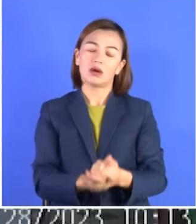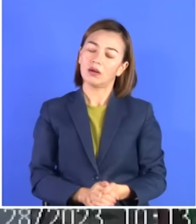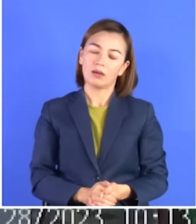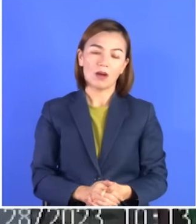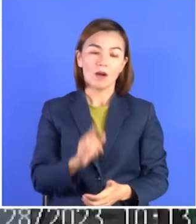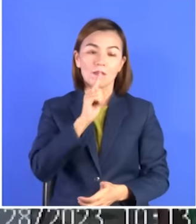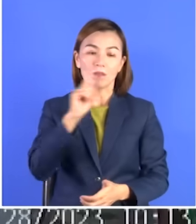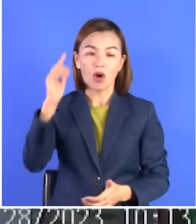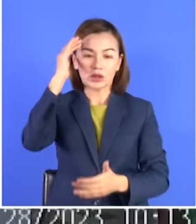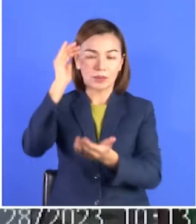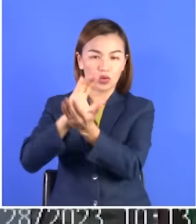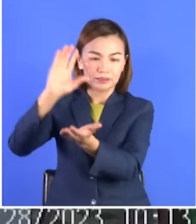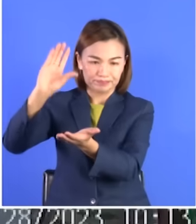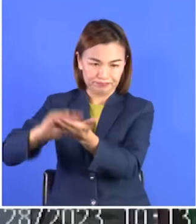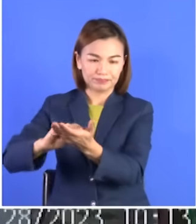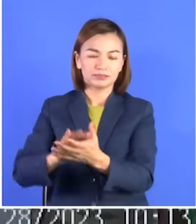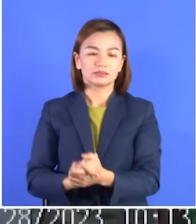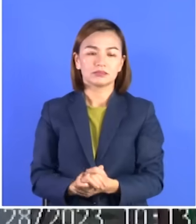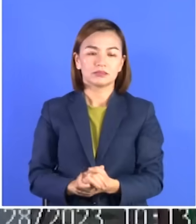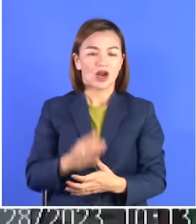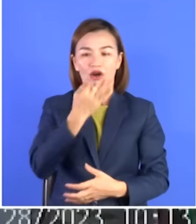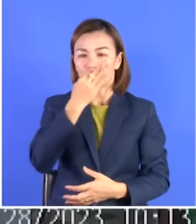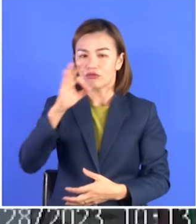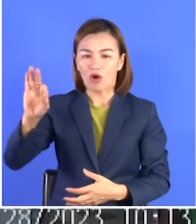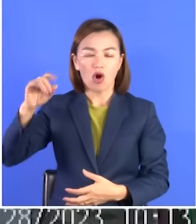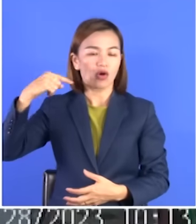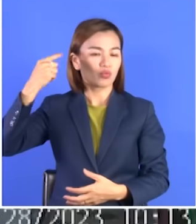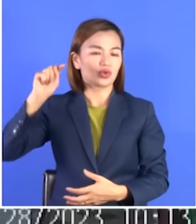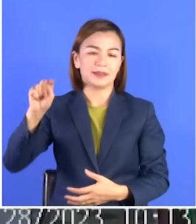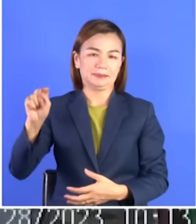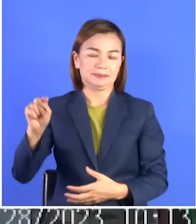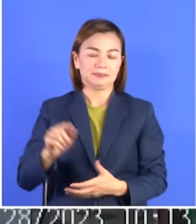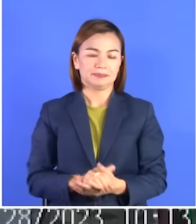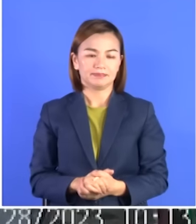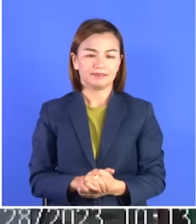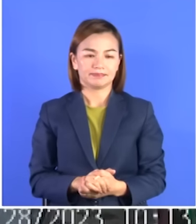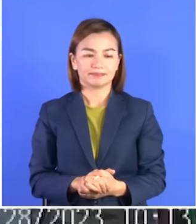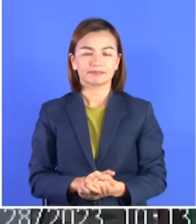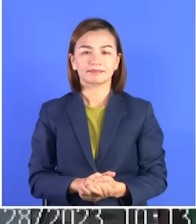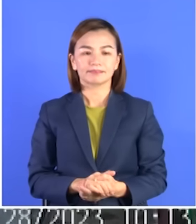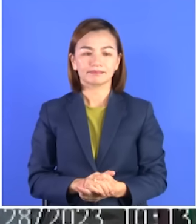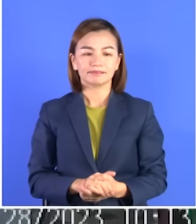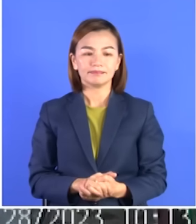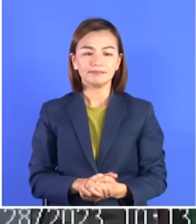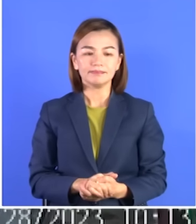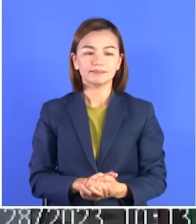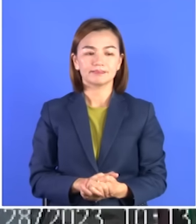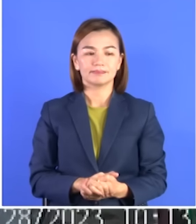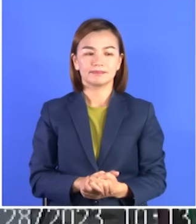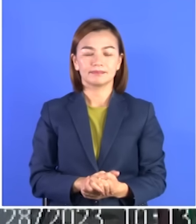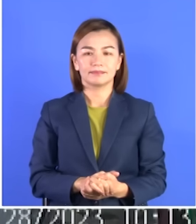และยืนยันว่าจะเอาเรื่องแฟนหรือผู้หญิงคนนี้ให้ถึงที่สุดว่าอย่างงั้นอ้าฟังเสียงหน่อยผู้เสียหายเป็นเจ้าของ